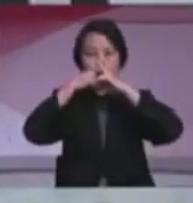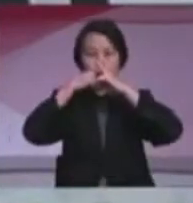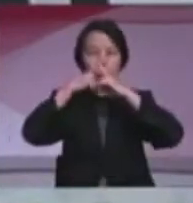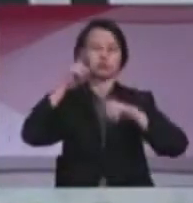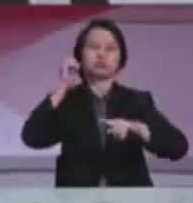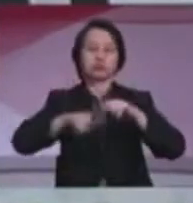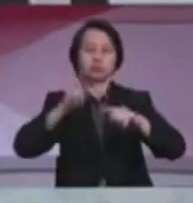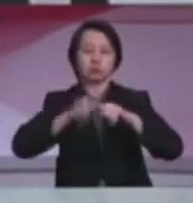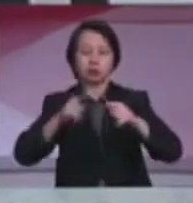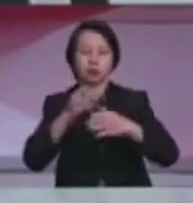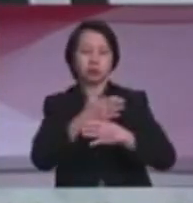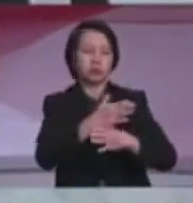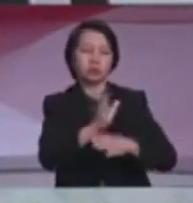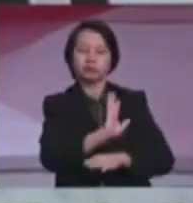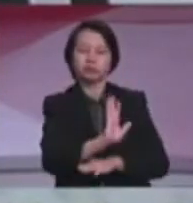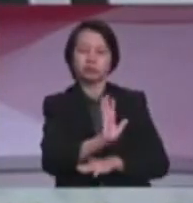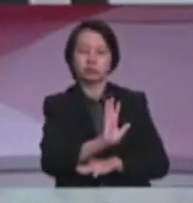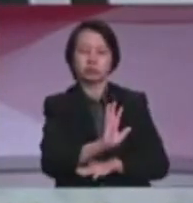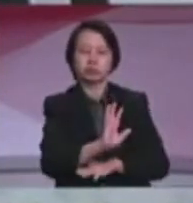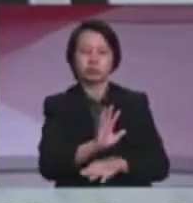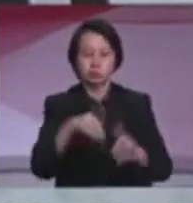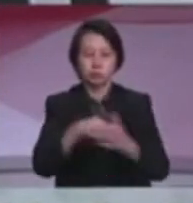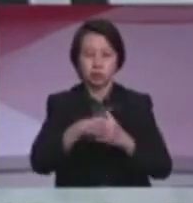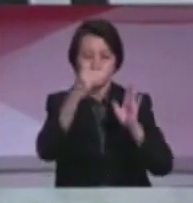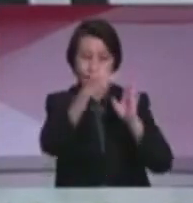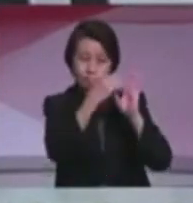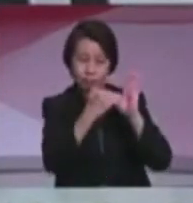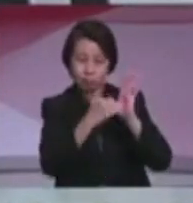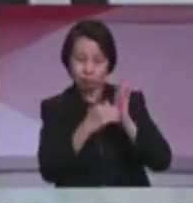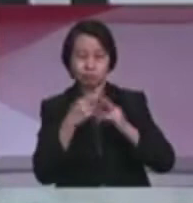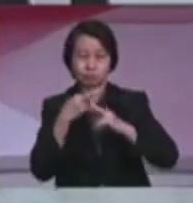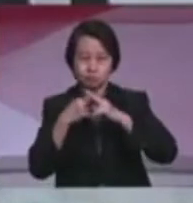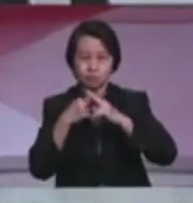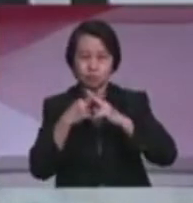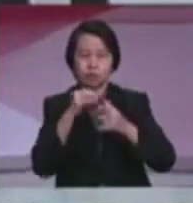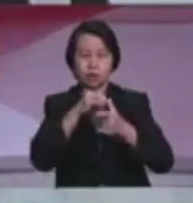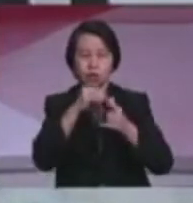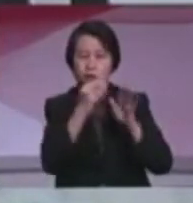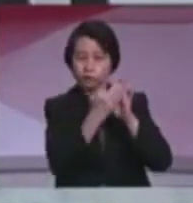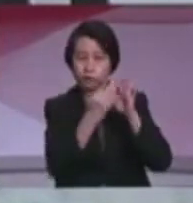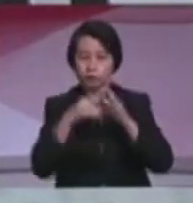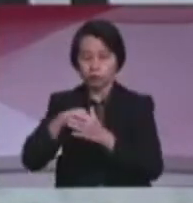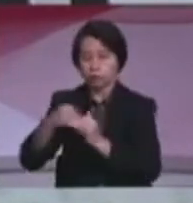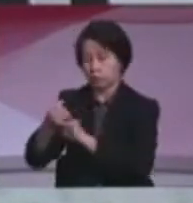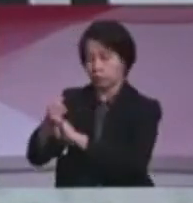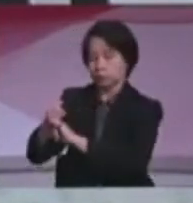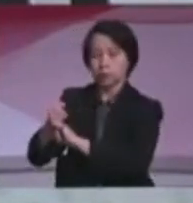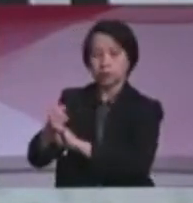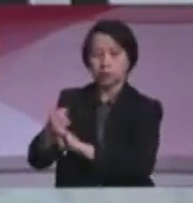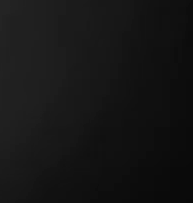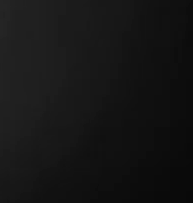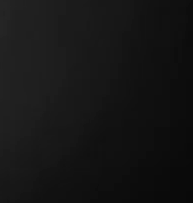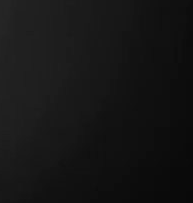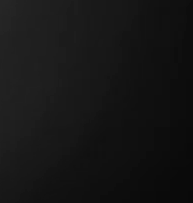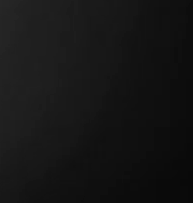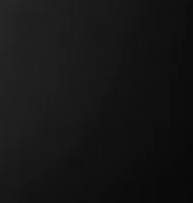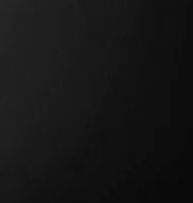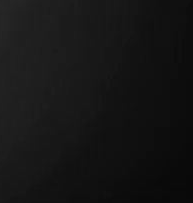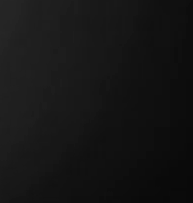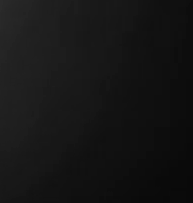kita berkongsi detail-detail ataupun fakta-fakta dalam perjanjian tersebut kepada orang ramai.